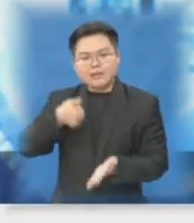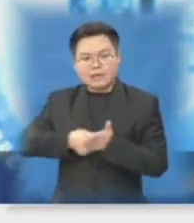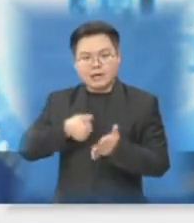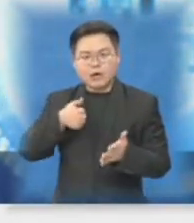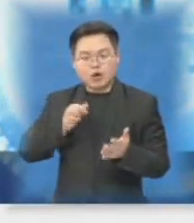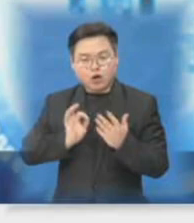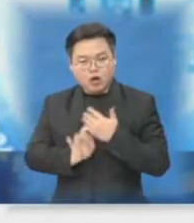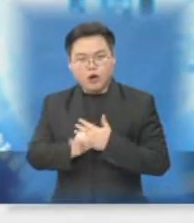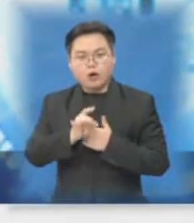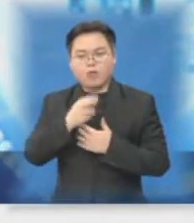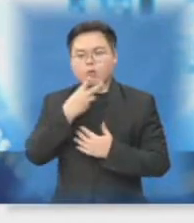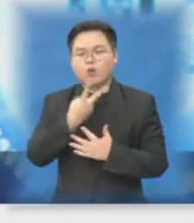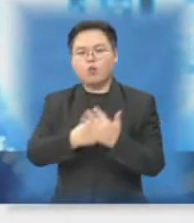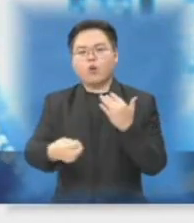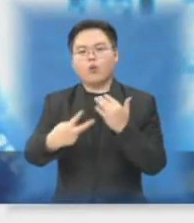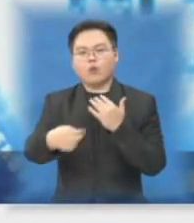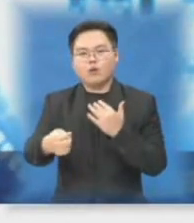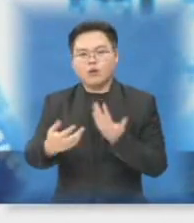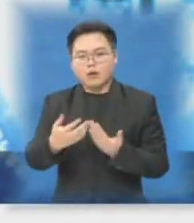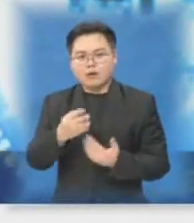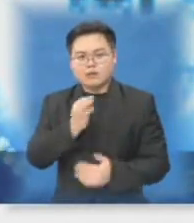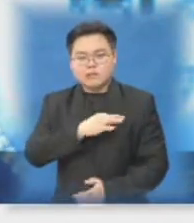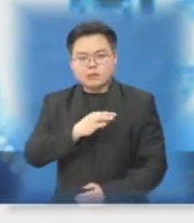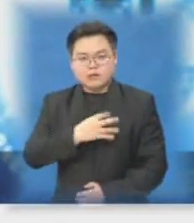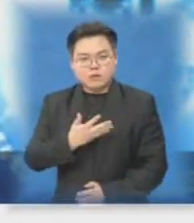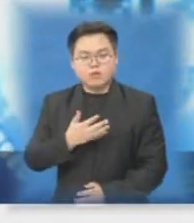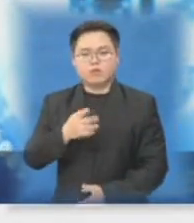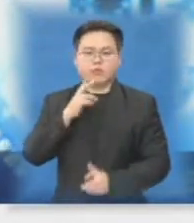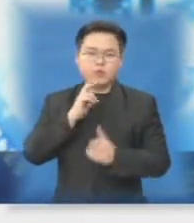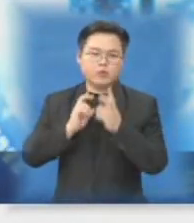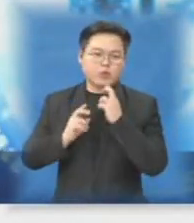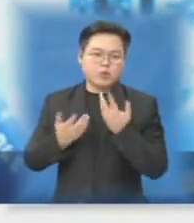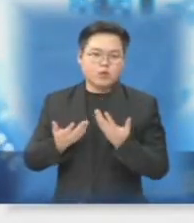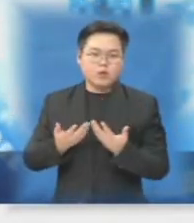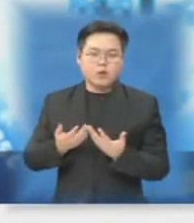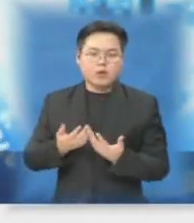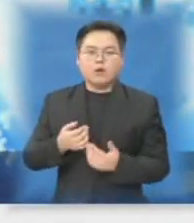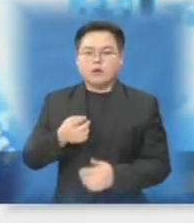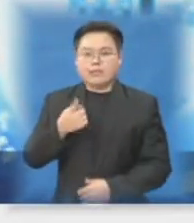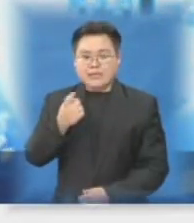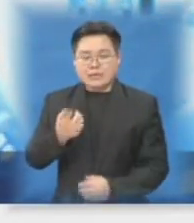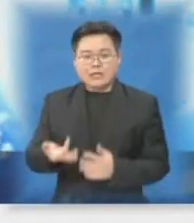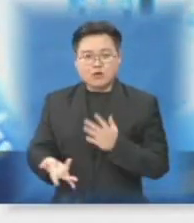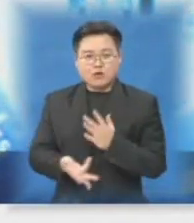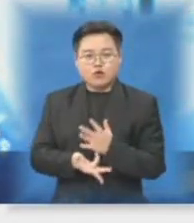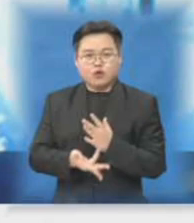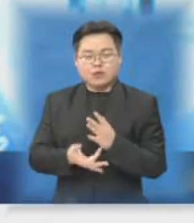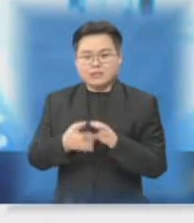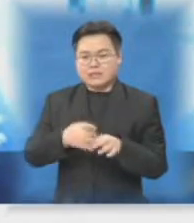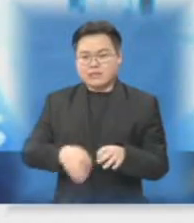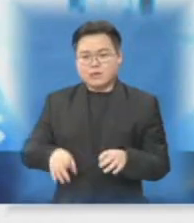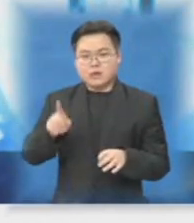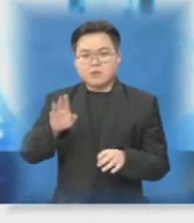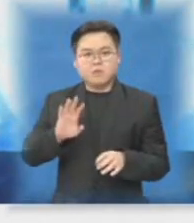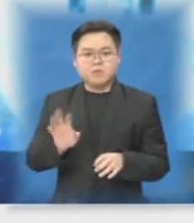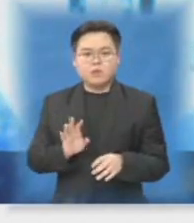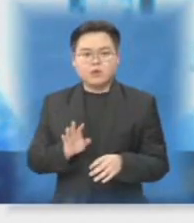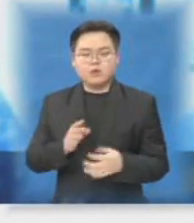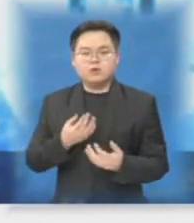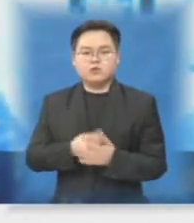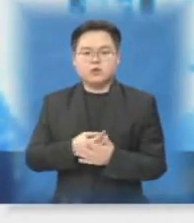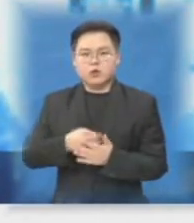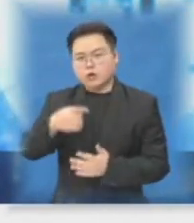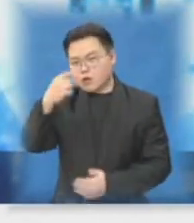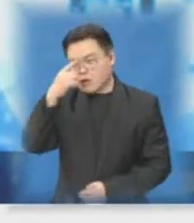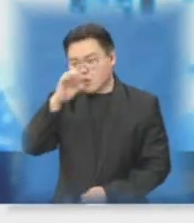хууль бусаар авдаг, за түүнийг нь ашигладаг. За энэ байдал чи өөрө зөвхөн технологийн салбарын гэхээсээ илүүтэйгээр тэр байтугай